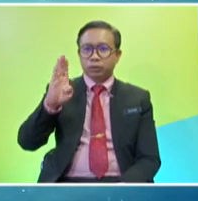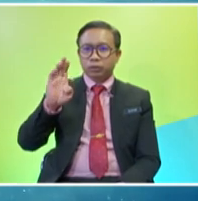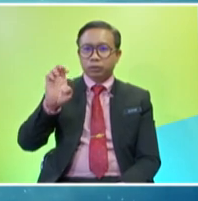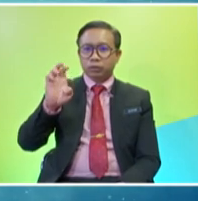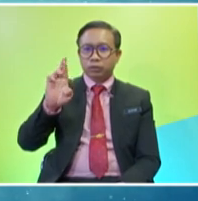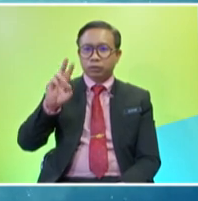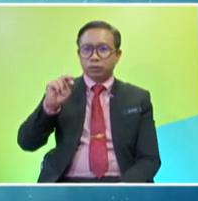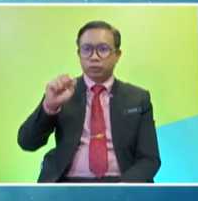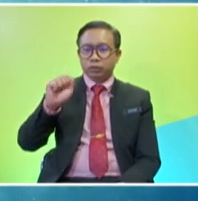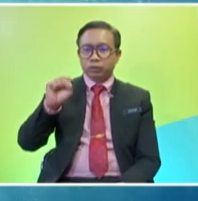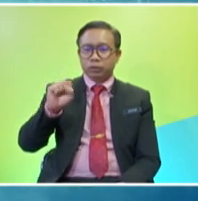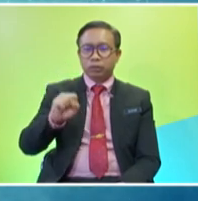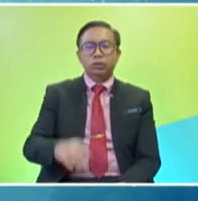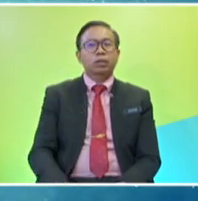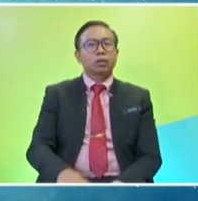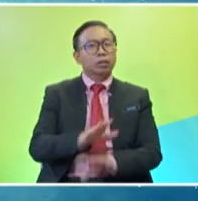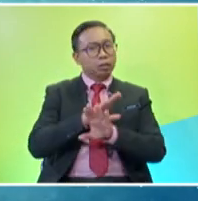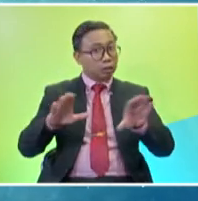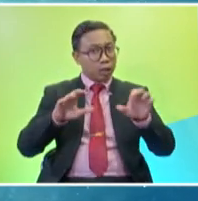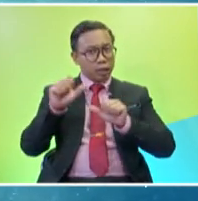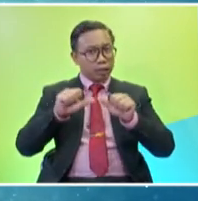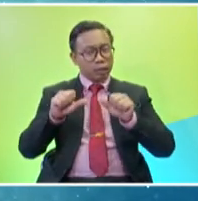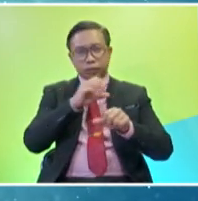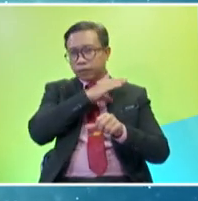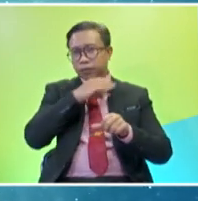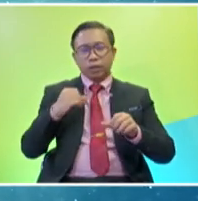tidak aktif dan tidur pada waktu malam